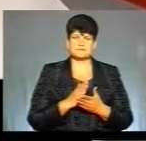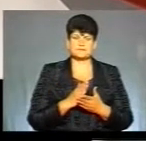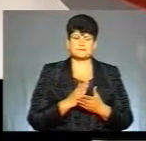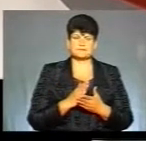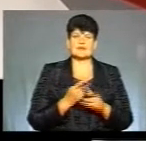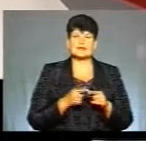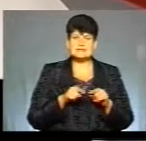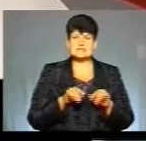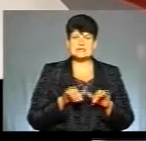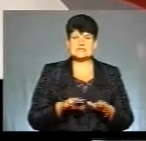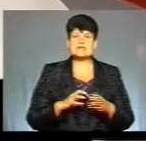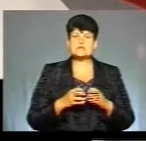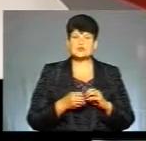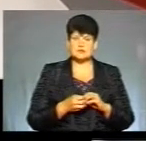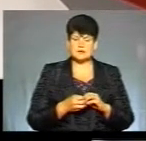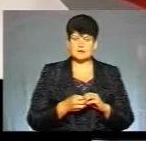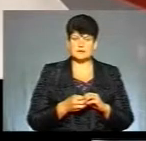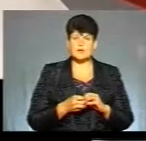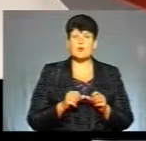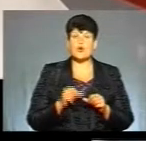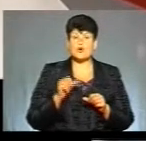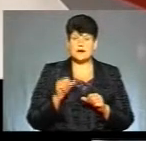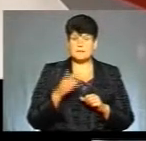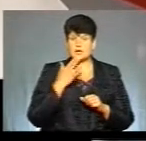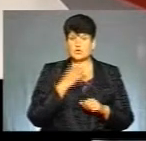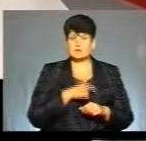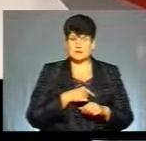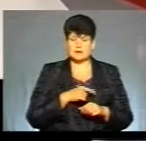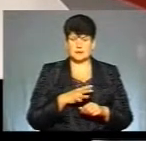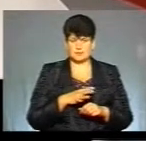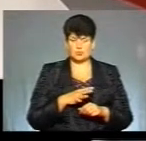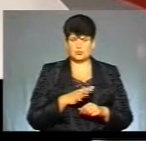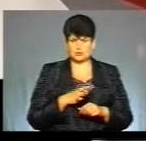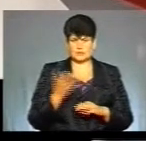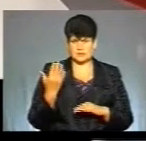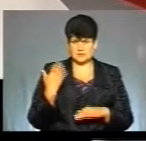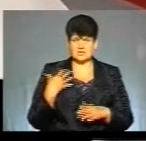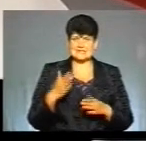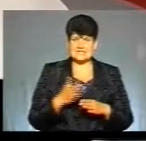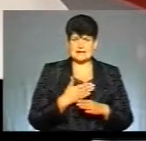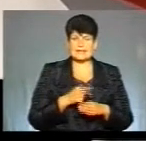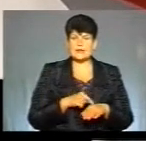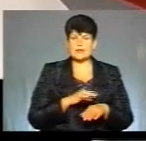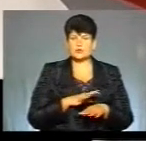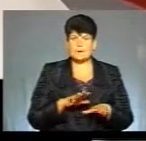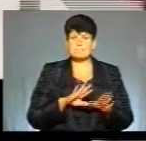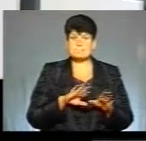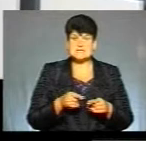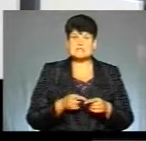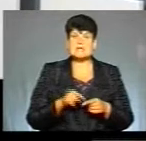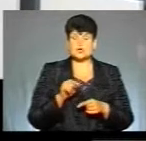мали ці дії результат. По окремих народних депутатах, щодо яких було знято недоторканність, після